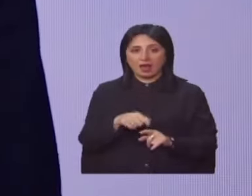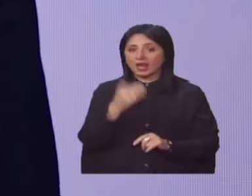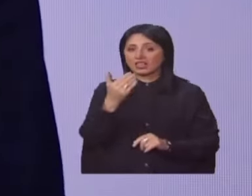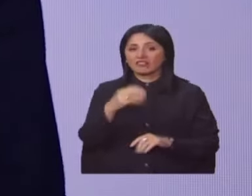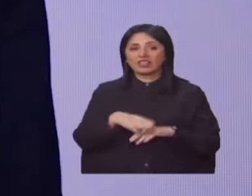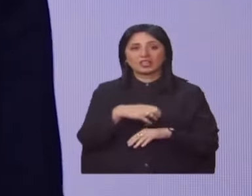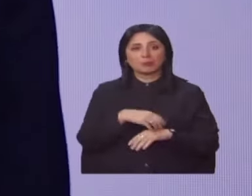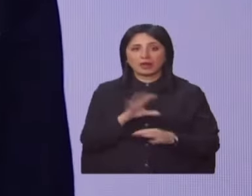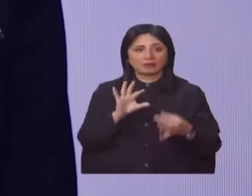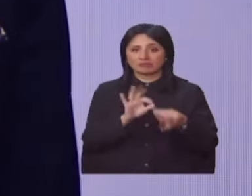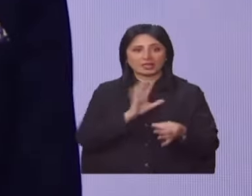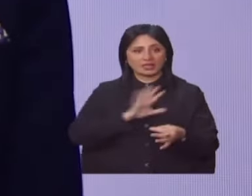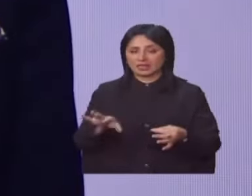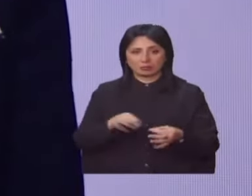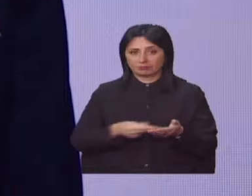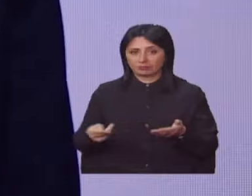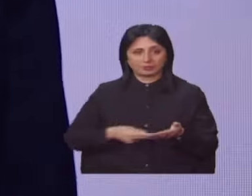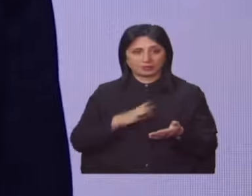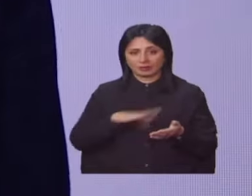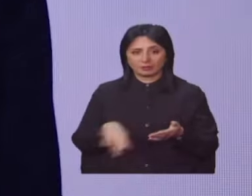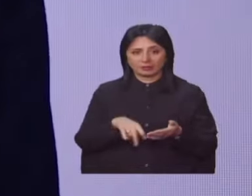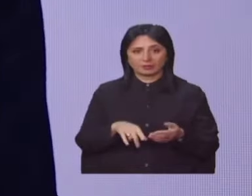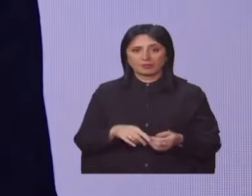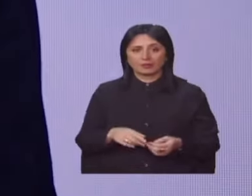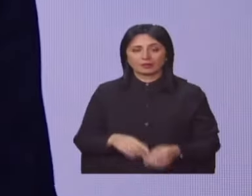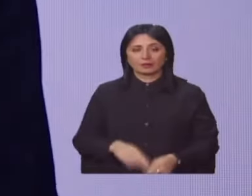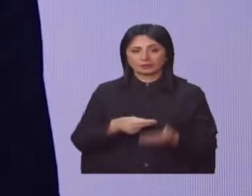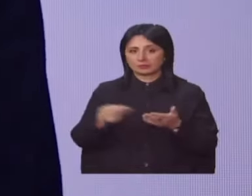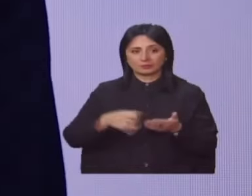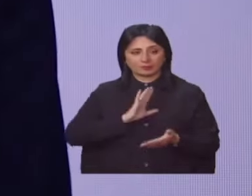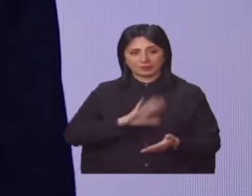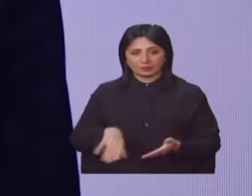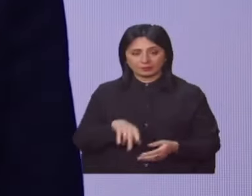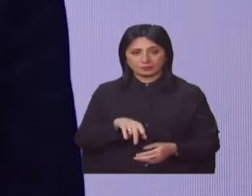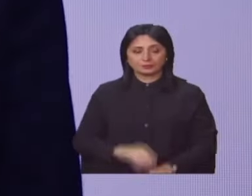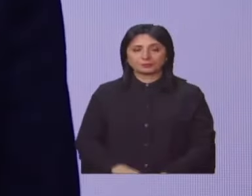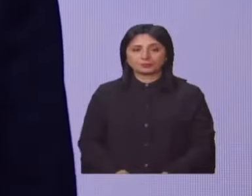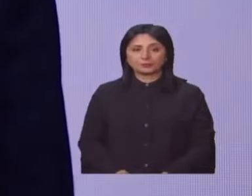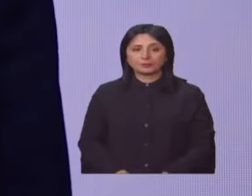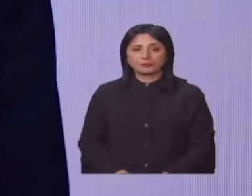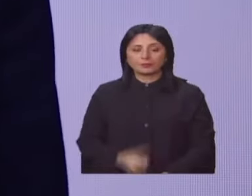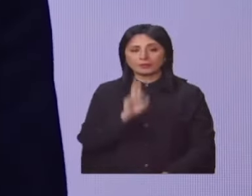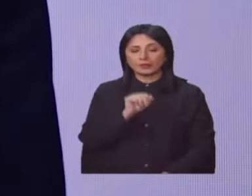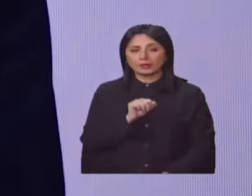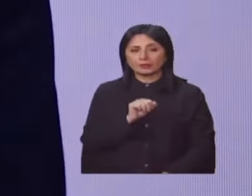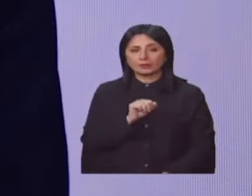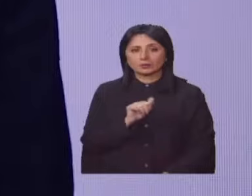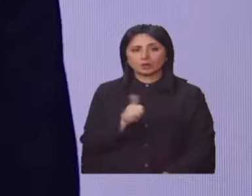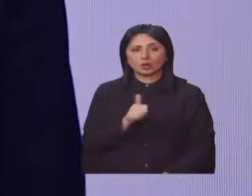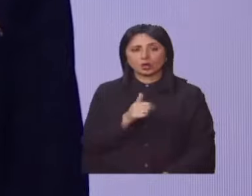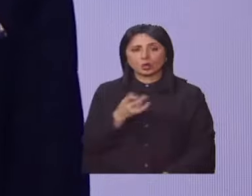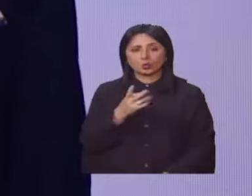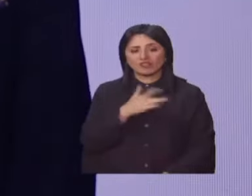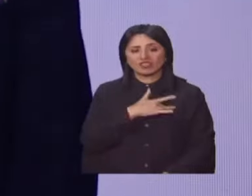თქვენი პარტია არ შეუერთდა ამ ქარტიას, არ ხართ ხელის მომწერი ამ ქარტიისა და როგორ